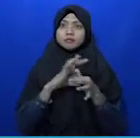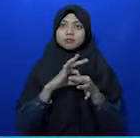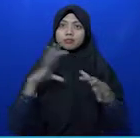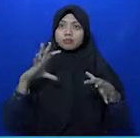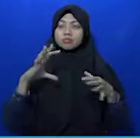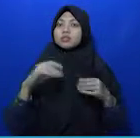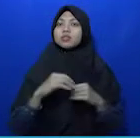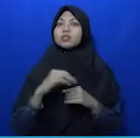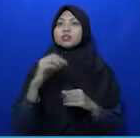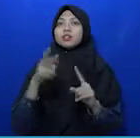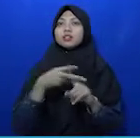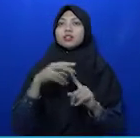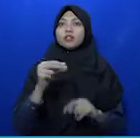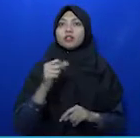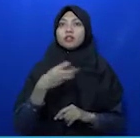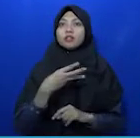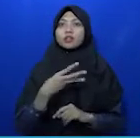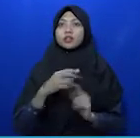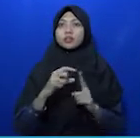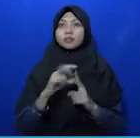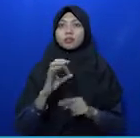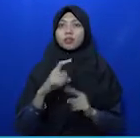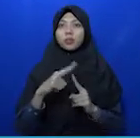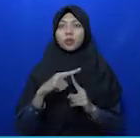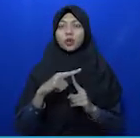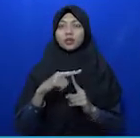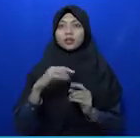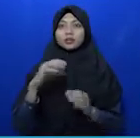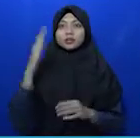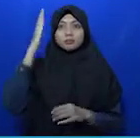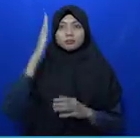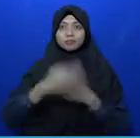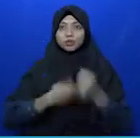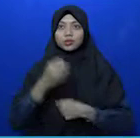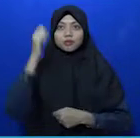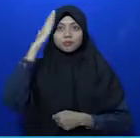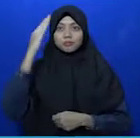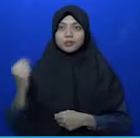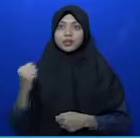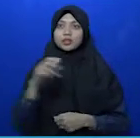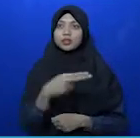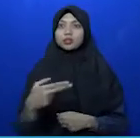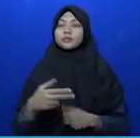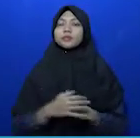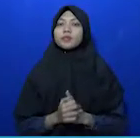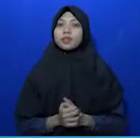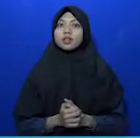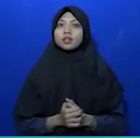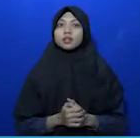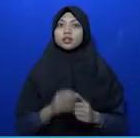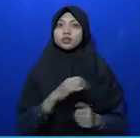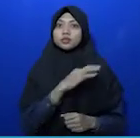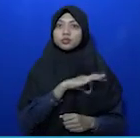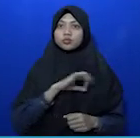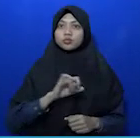Freeport. Seperti kita ketahui bahwa pemerintah Presiden Jokowi dan Wakil